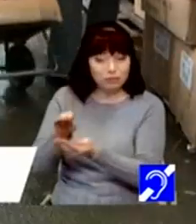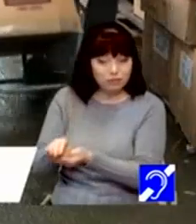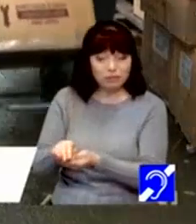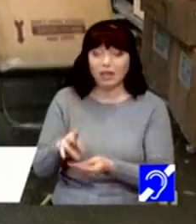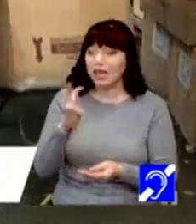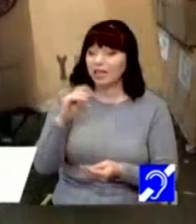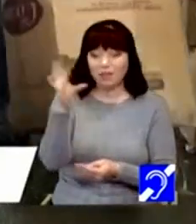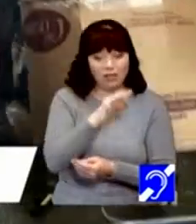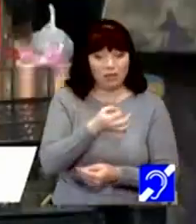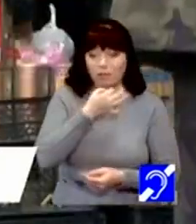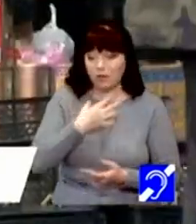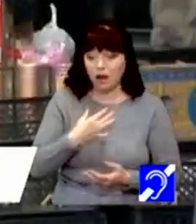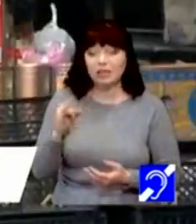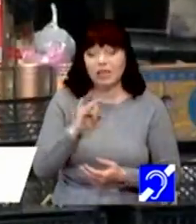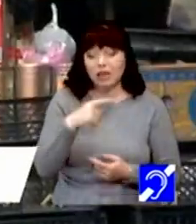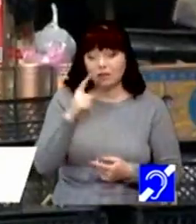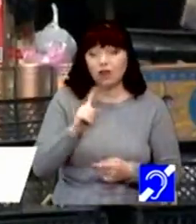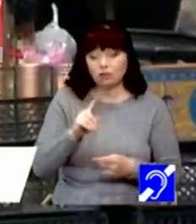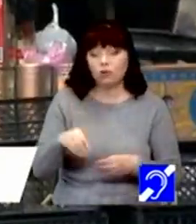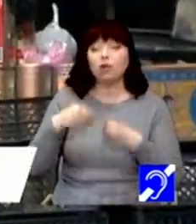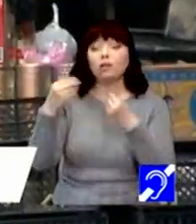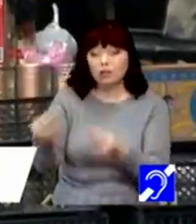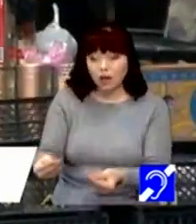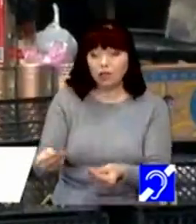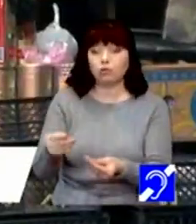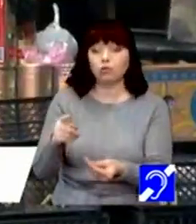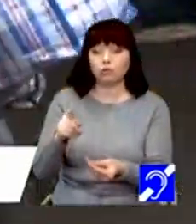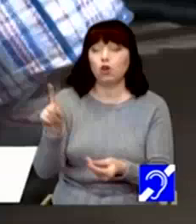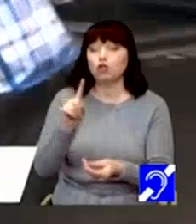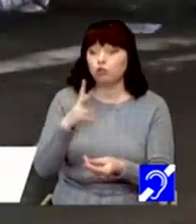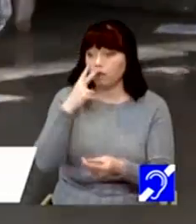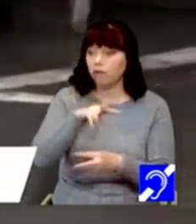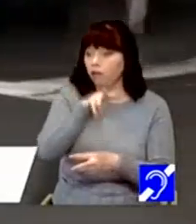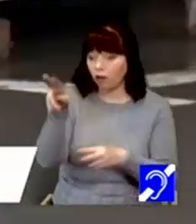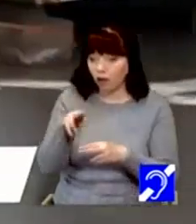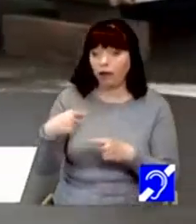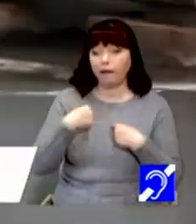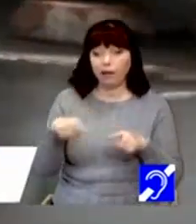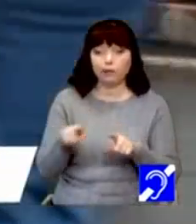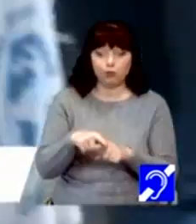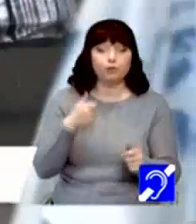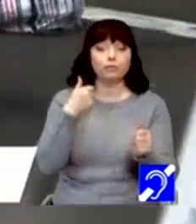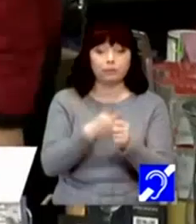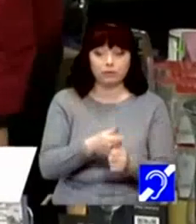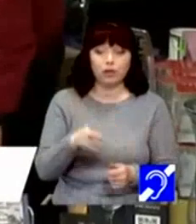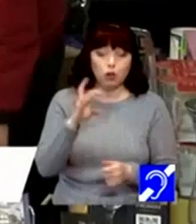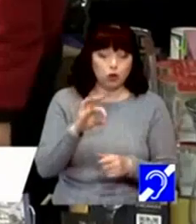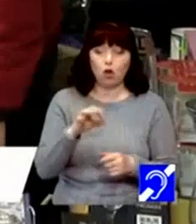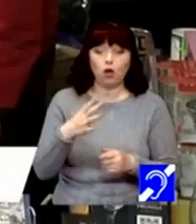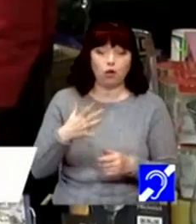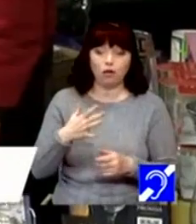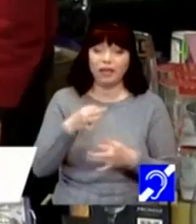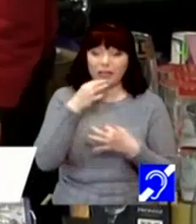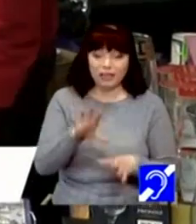pe placul tuturor și aceștia recunosc că dau de pomană doar pentru a fi în rând cu toți ceilalți nu se mai speră că restricțiile